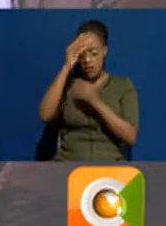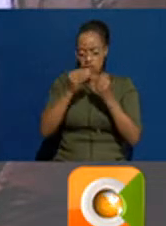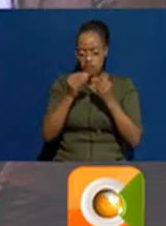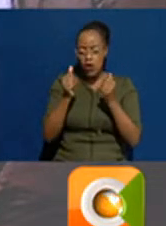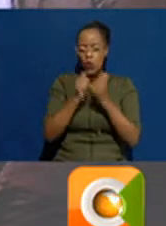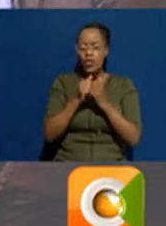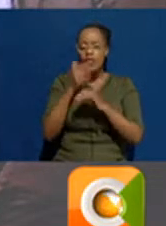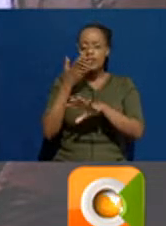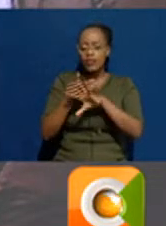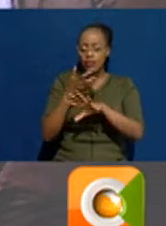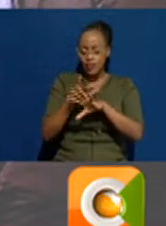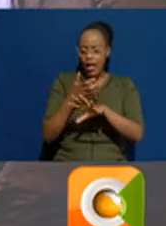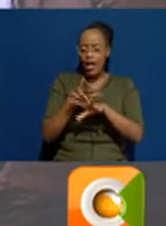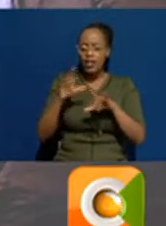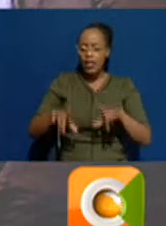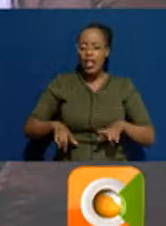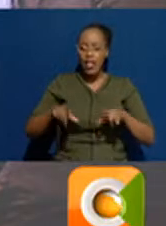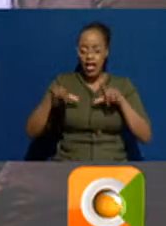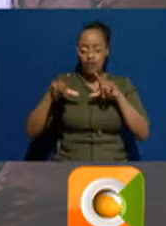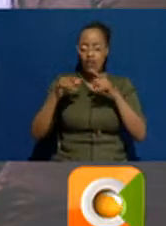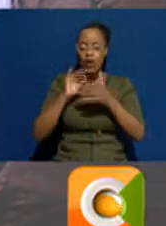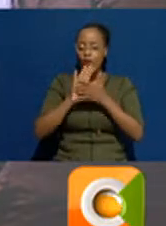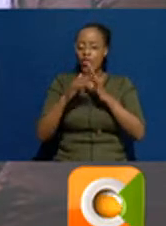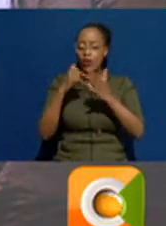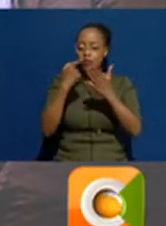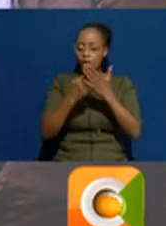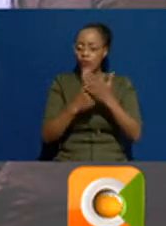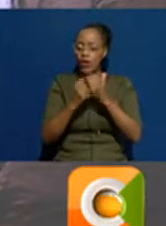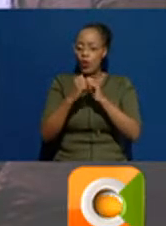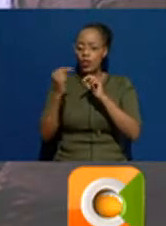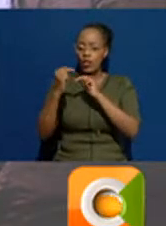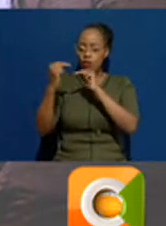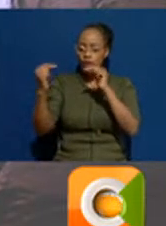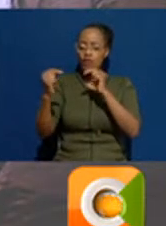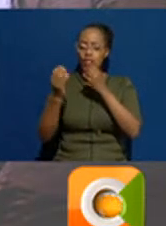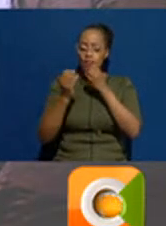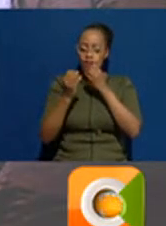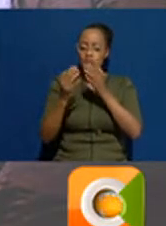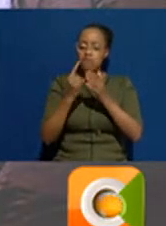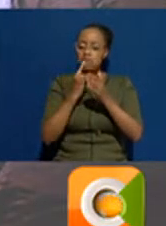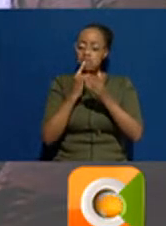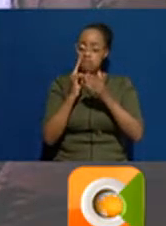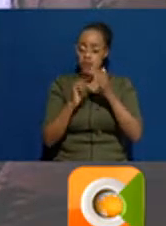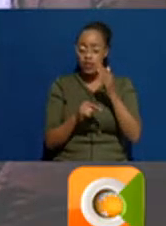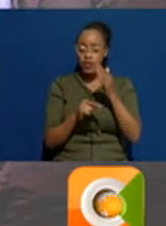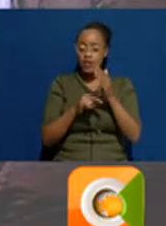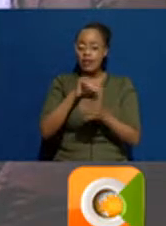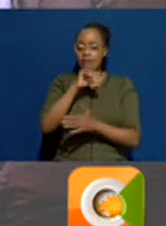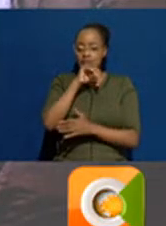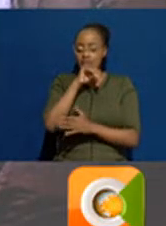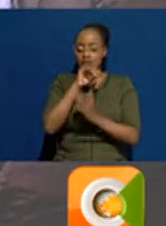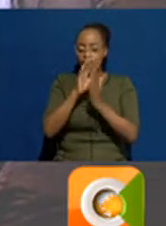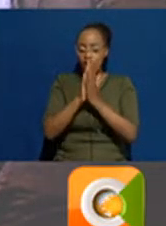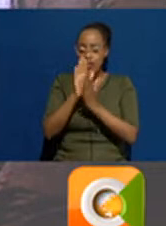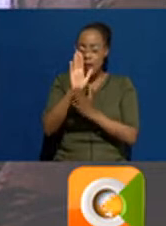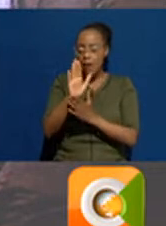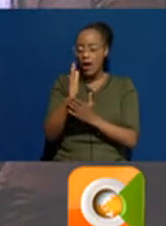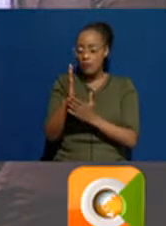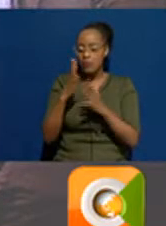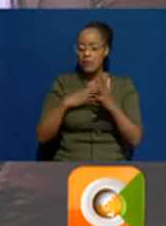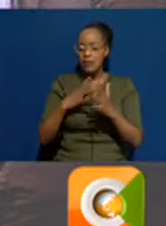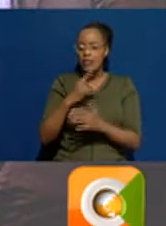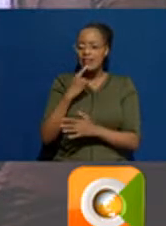na hali ngumu ya maisha bila kujadiliana na upinzani. Na kama anavyotuarifu ni mrotabu, Odinga na wendani wake wamekosoa